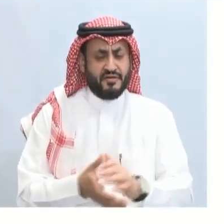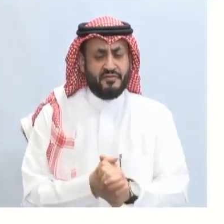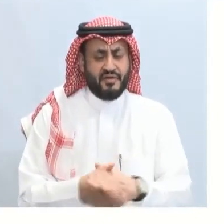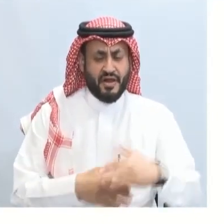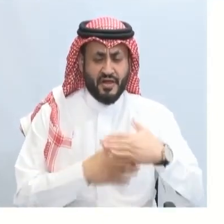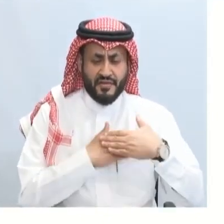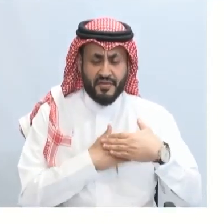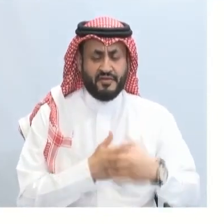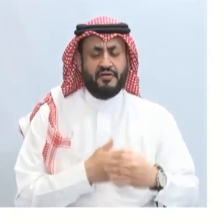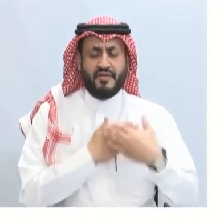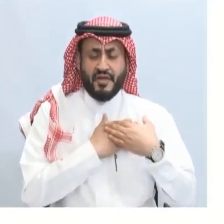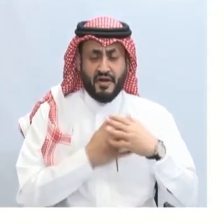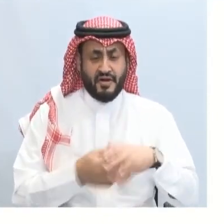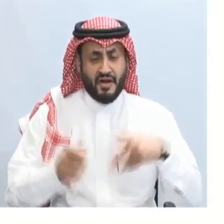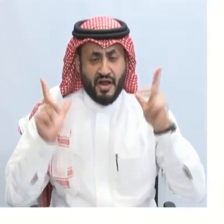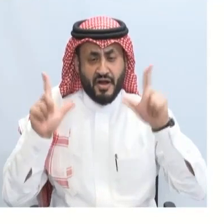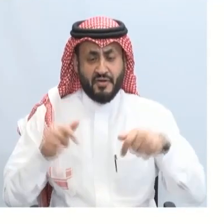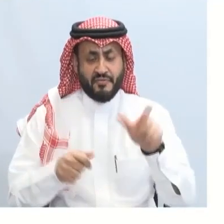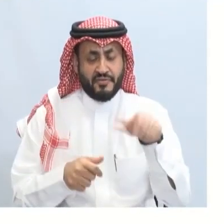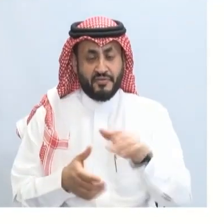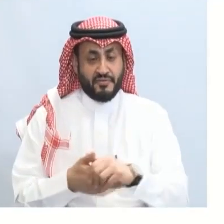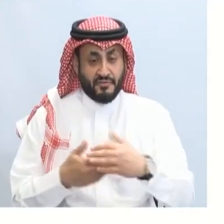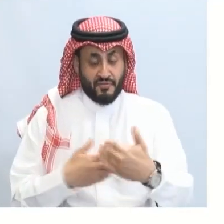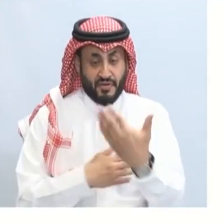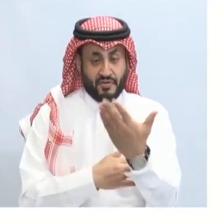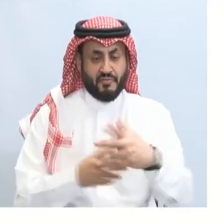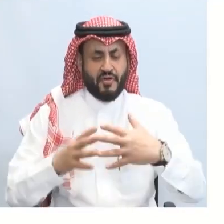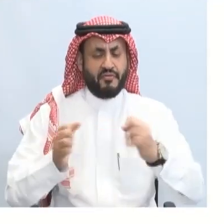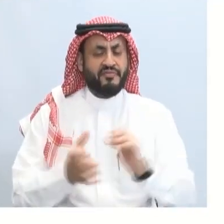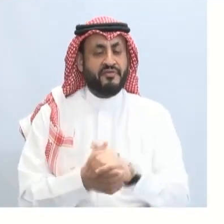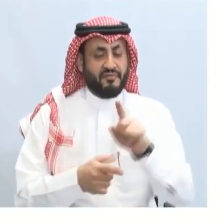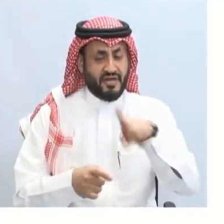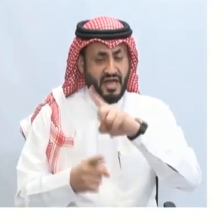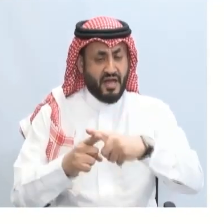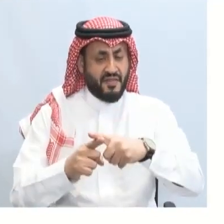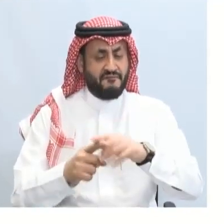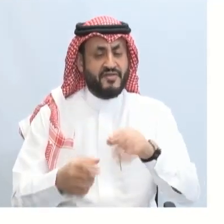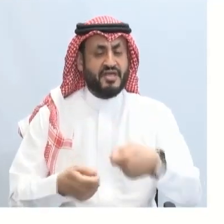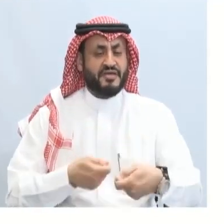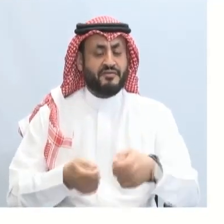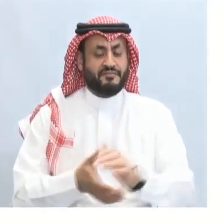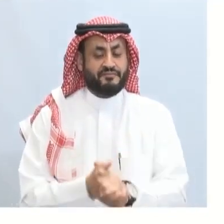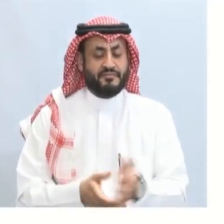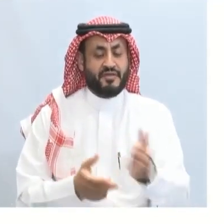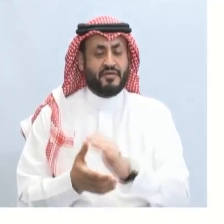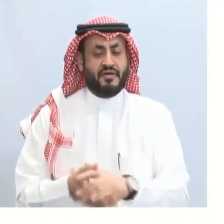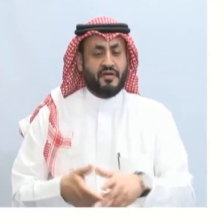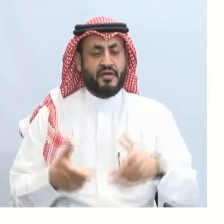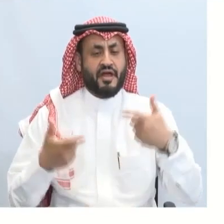المشتري ويبين باعلان رسمي عن حدود خطا في السعر بالنسبه